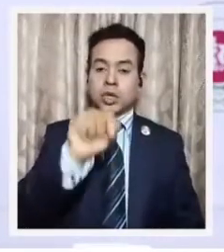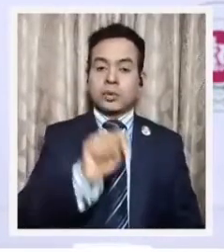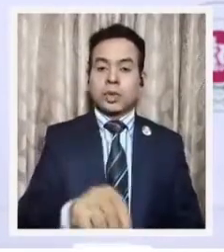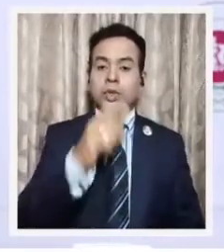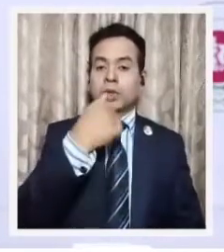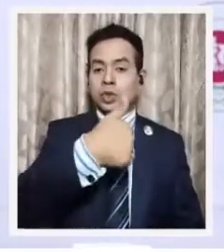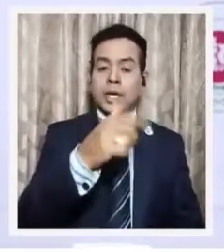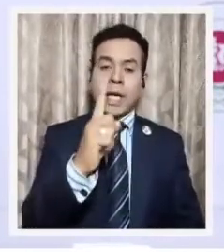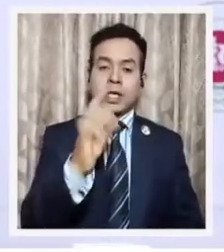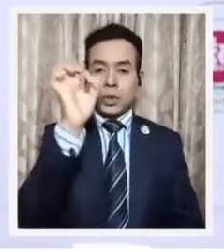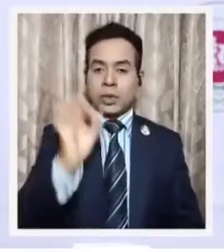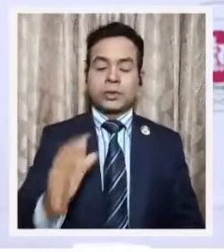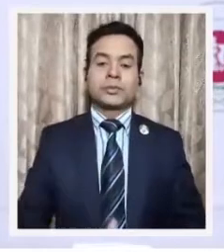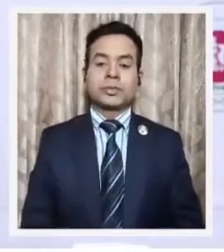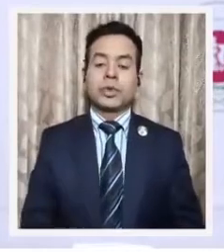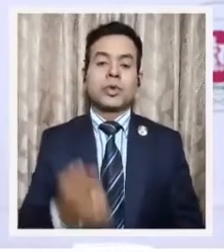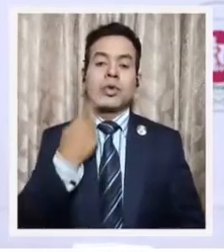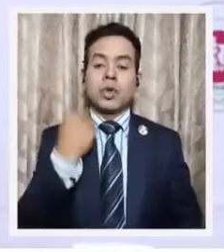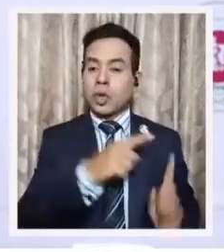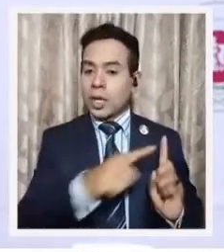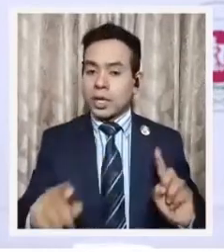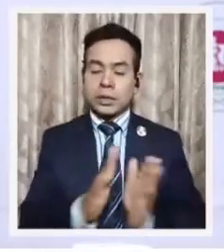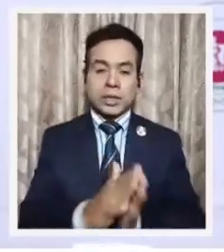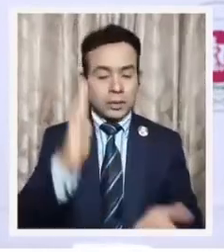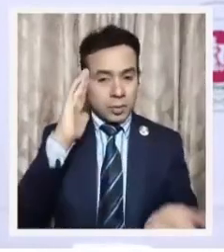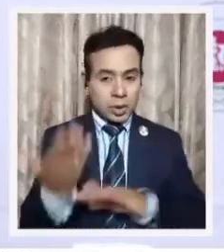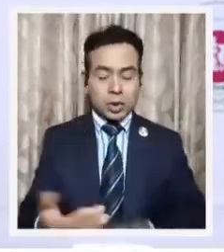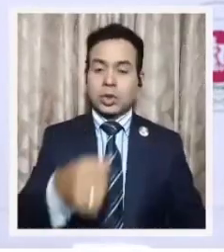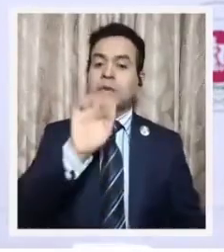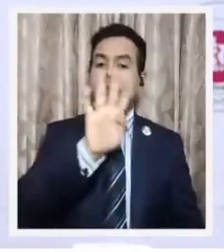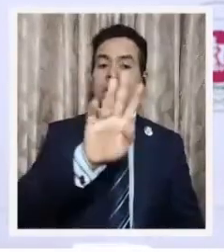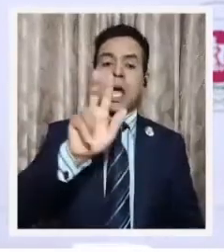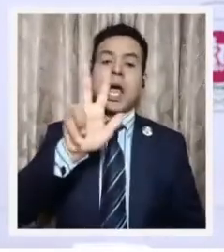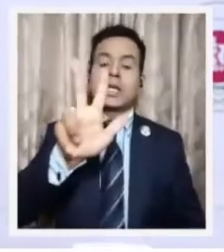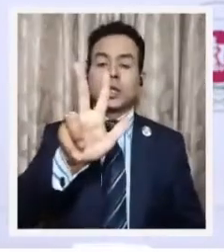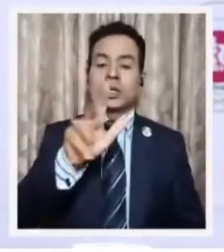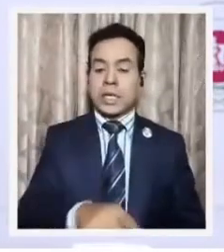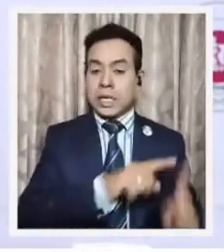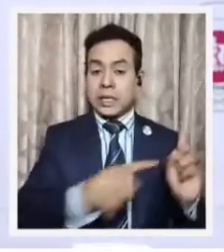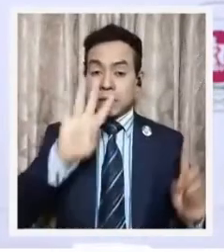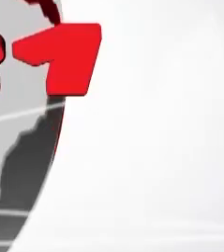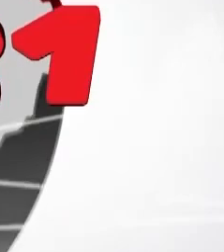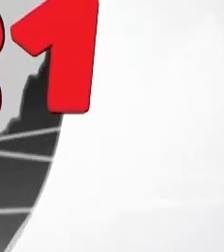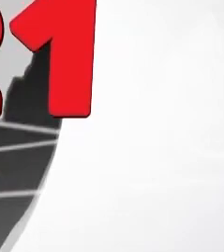1,32,960 জন। শনাক্ত বিবেচনায় সুস্থতার হার 56.61%।